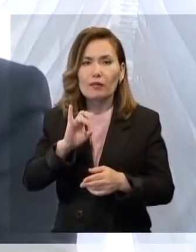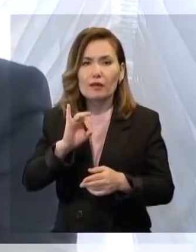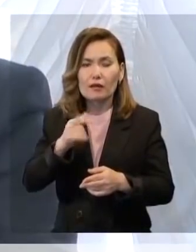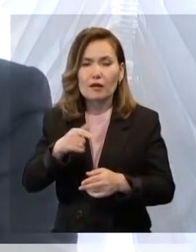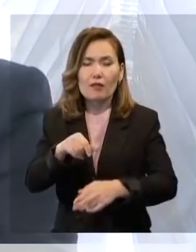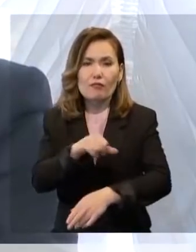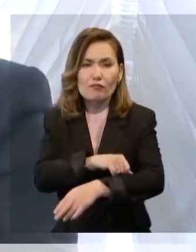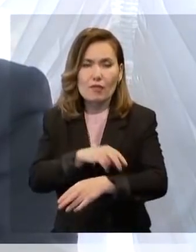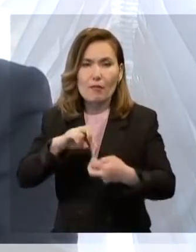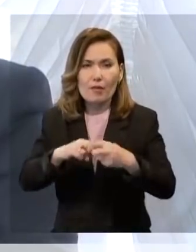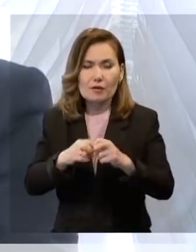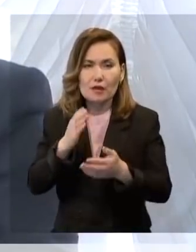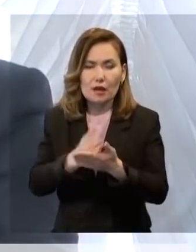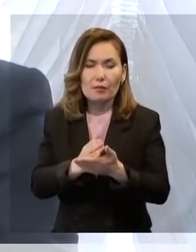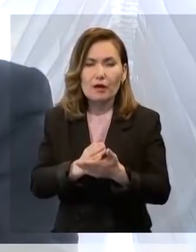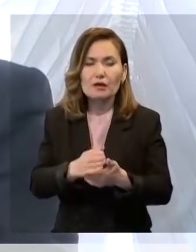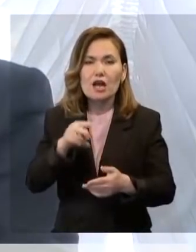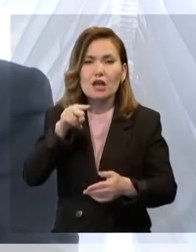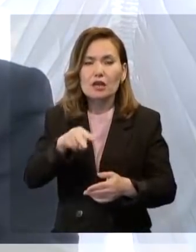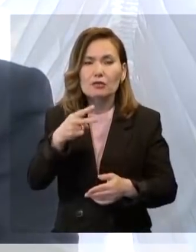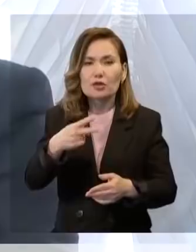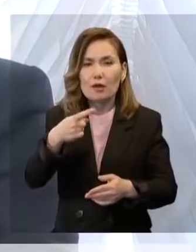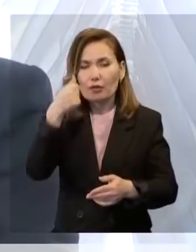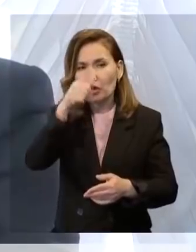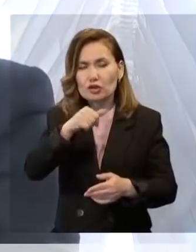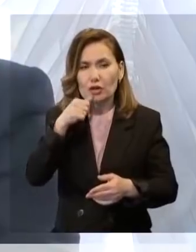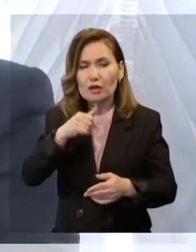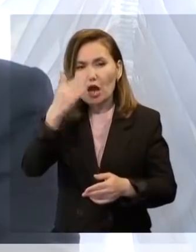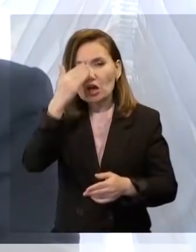Мысалы, 2021 жылғы жазғы олимпиадалық спорт түрлерінен